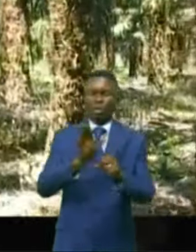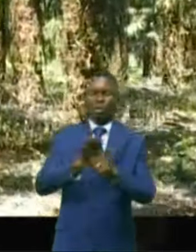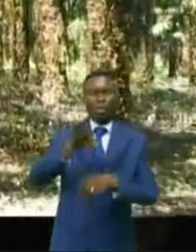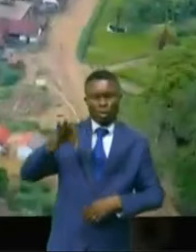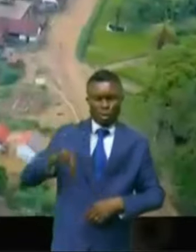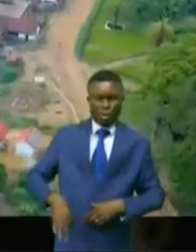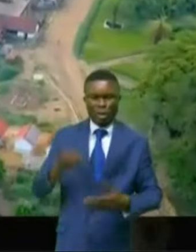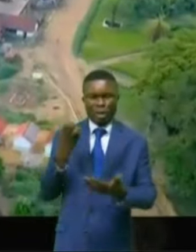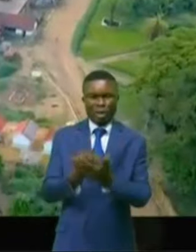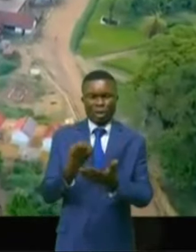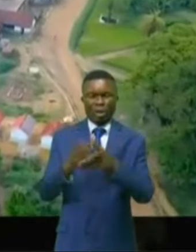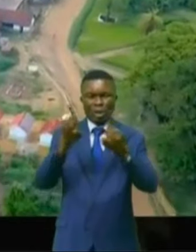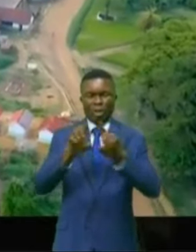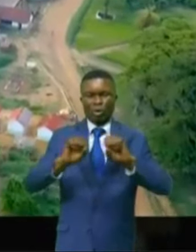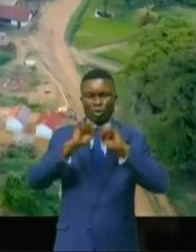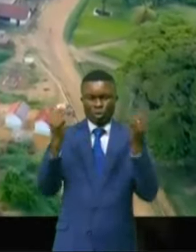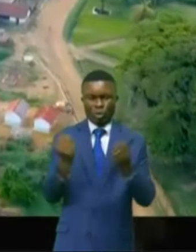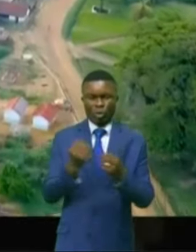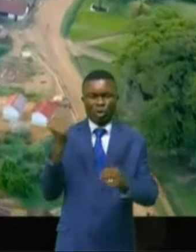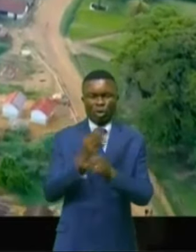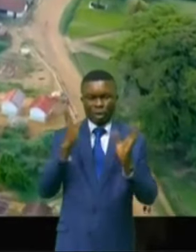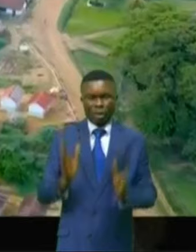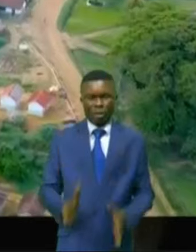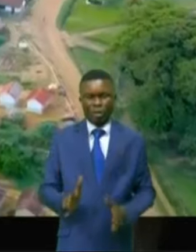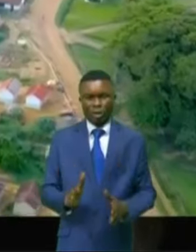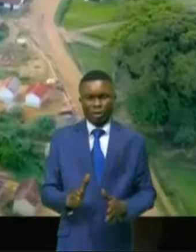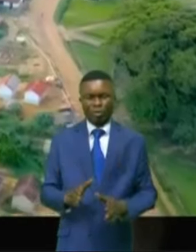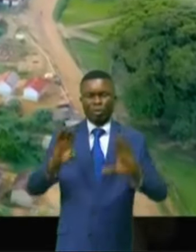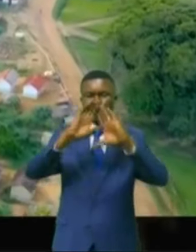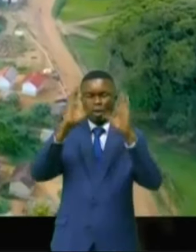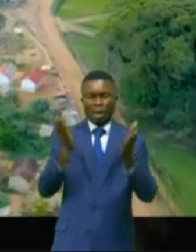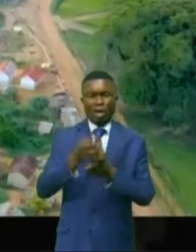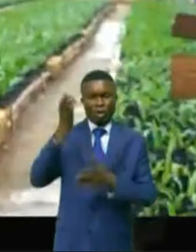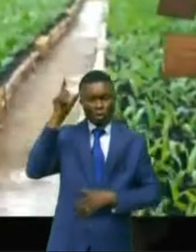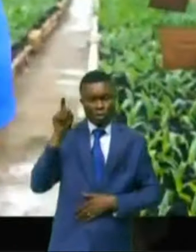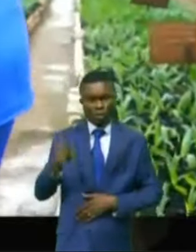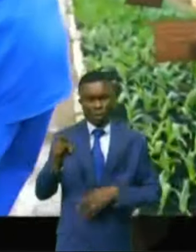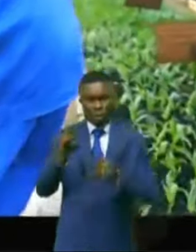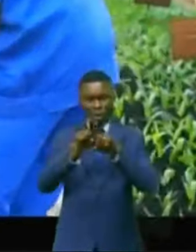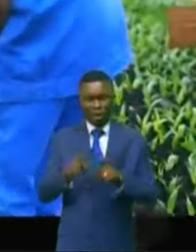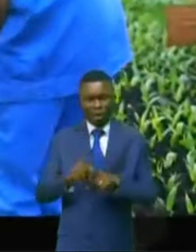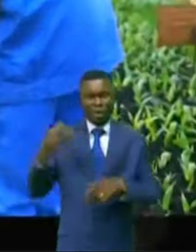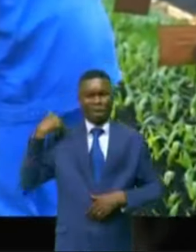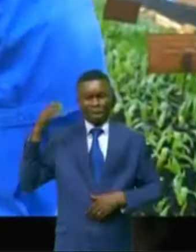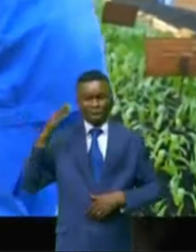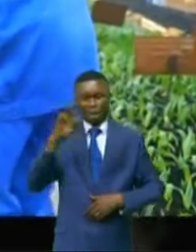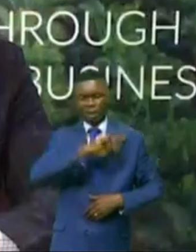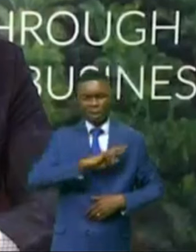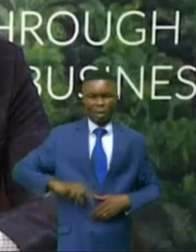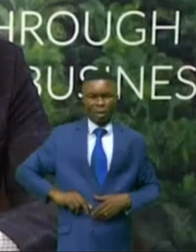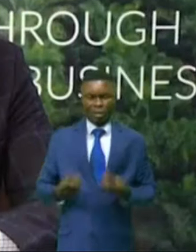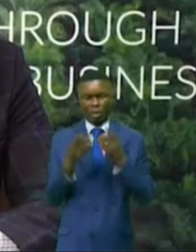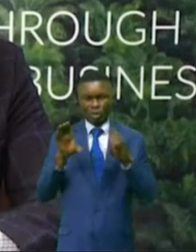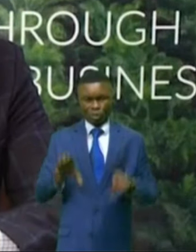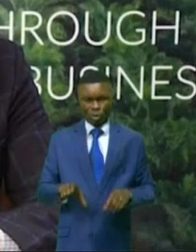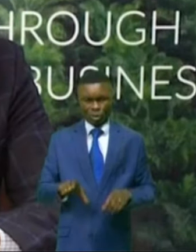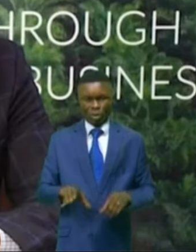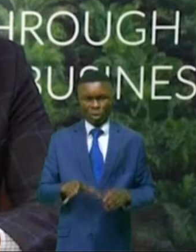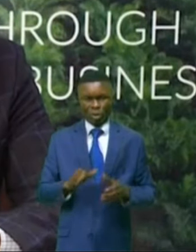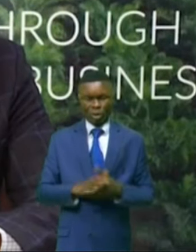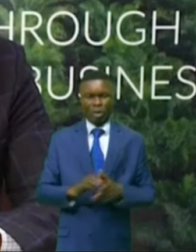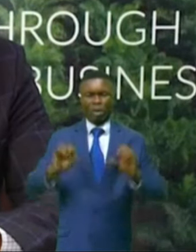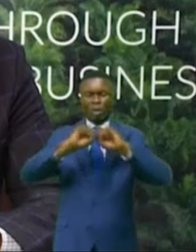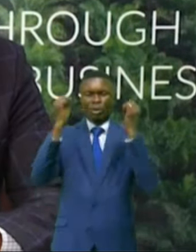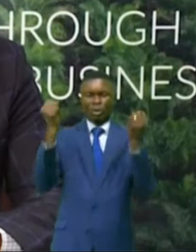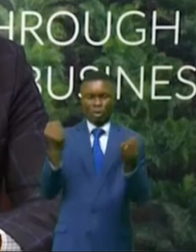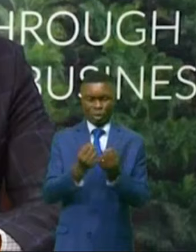avantages économiques et sociaux à ses employés, aux communautés rurales et à l'État de la RD Congo. La société